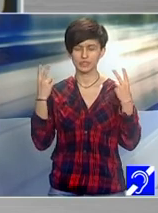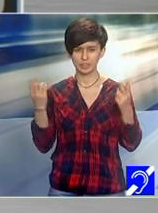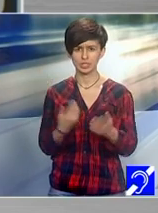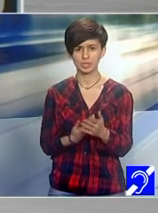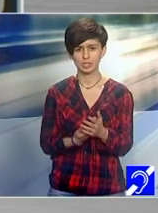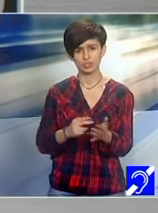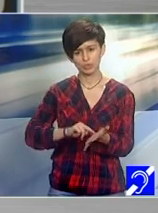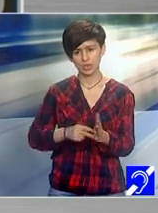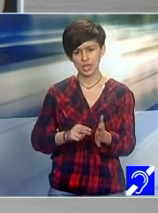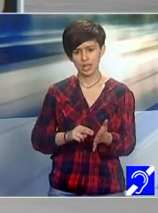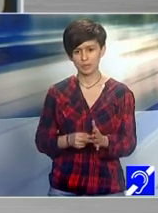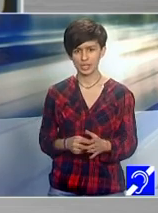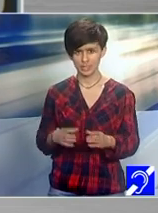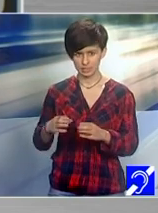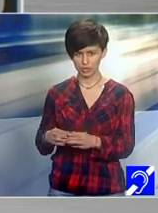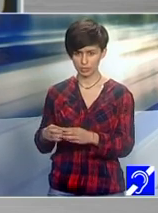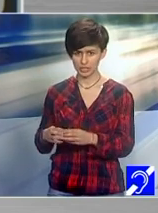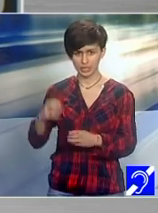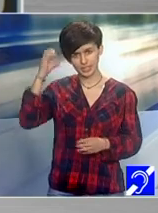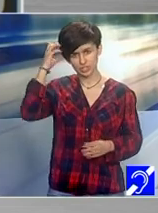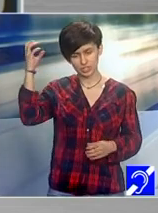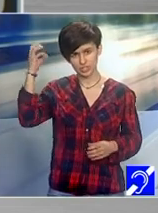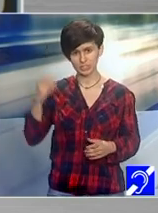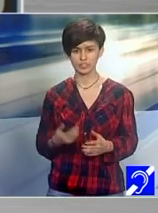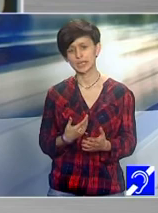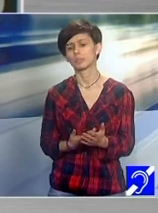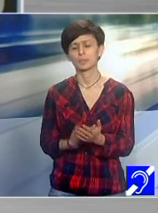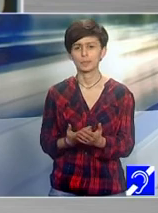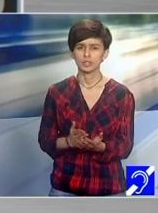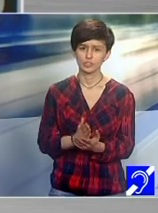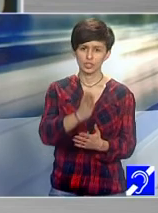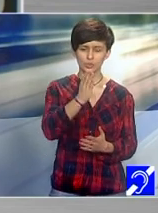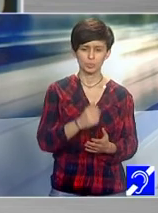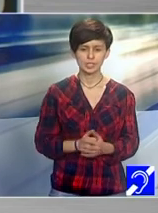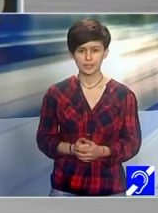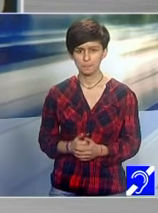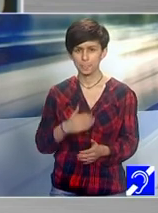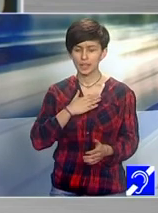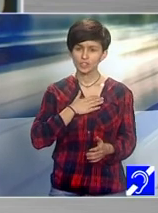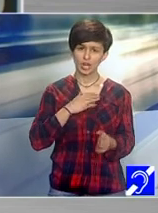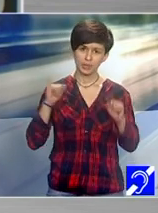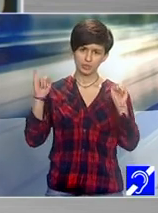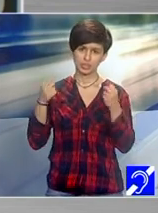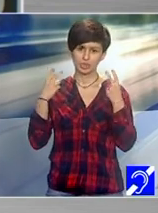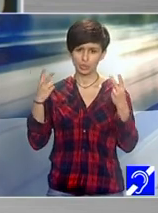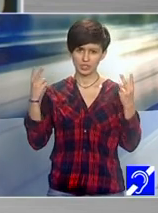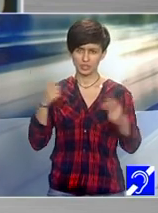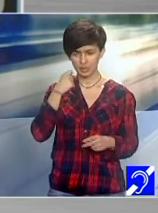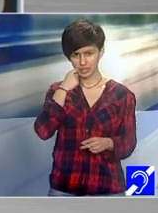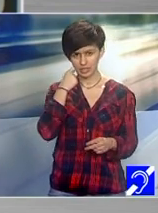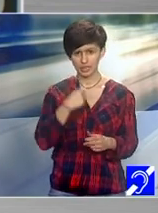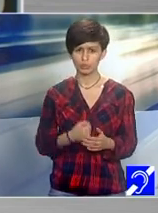pregăti comunitatea științifică pentru ce urmează. Și am avut un asemenea eveniment și la Cluj, pentru că atunci